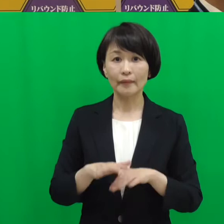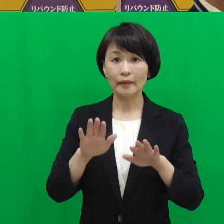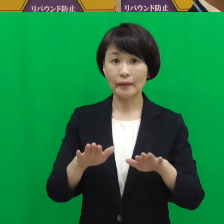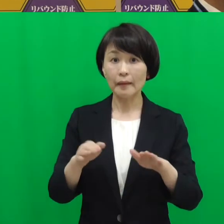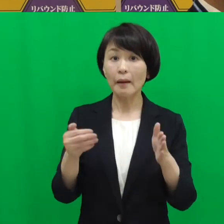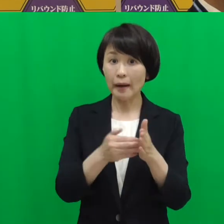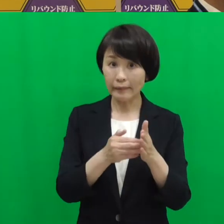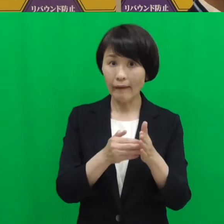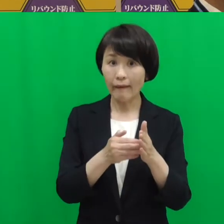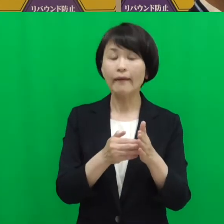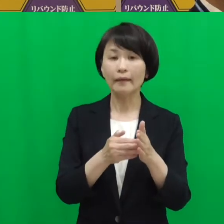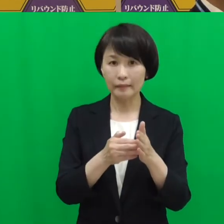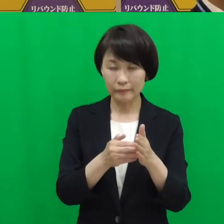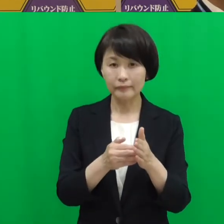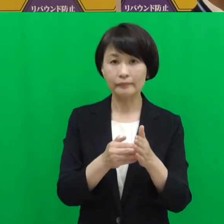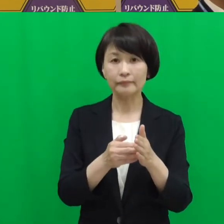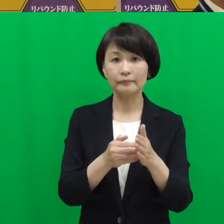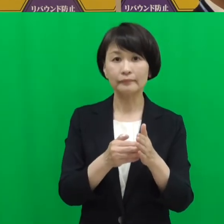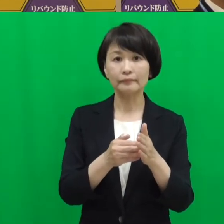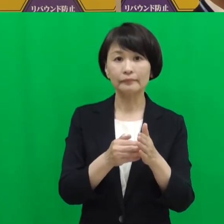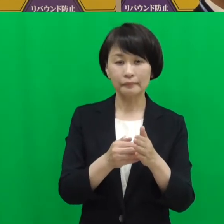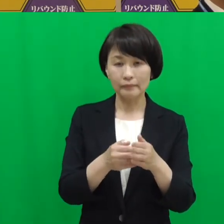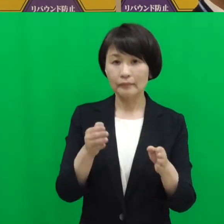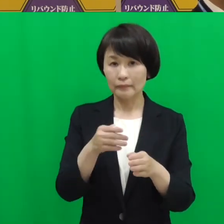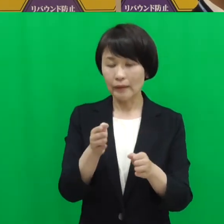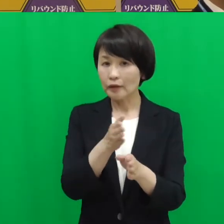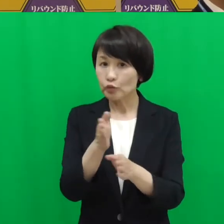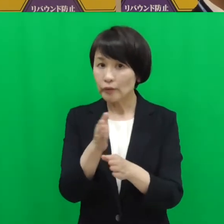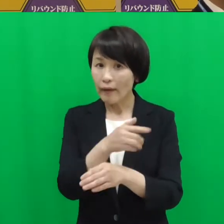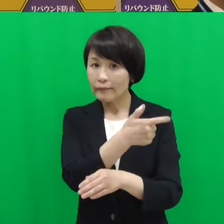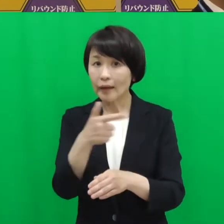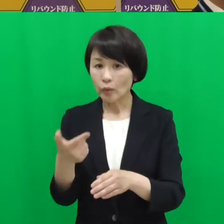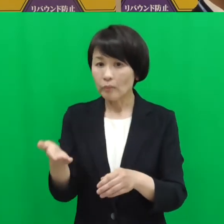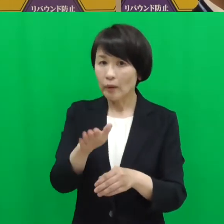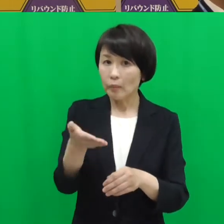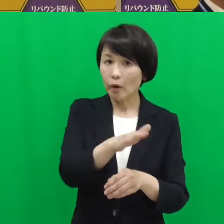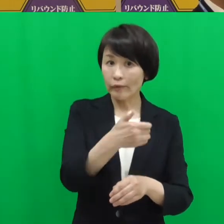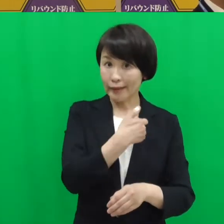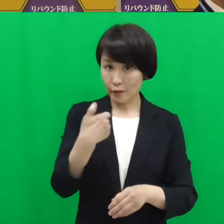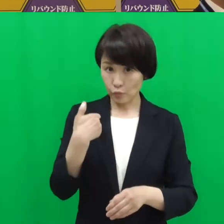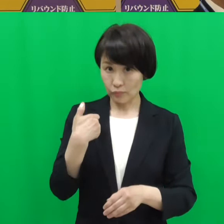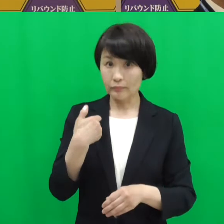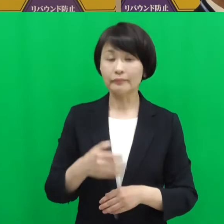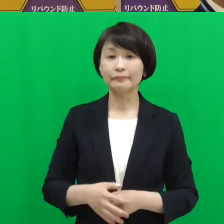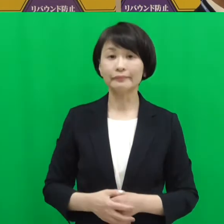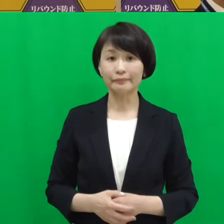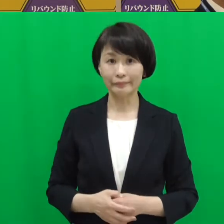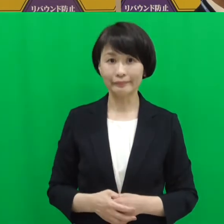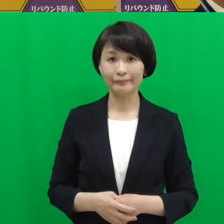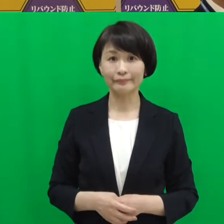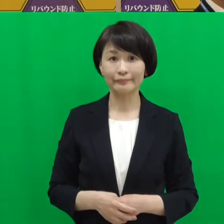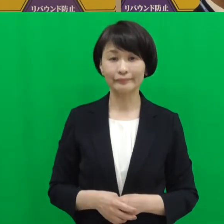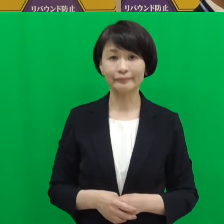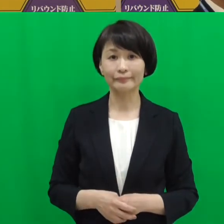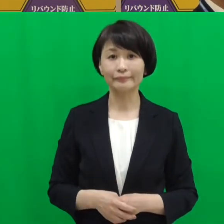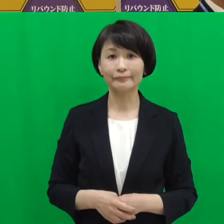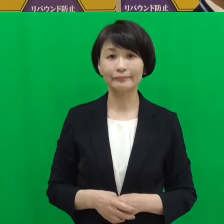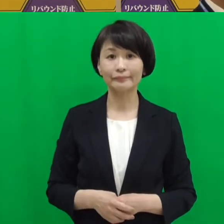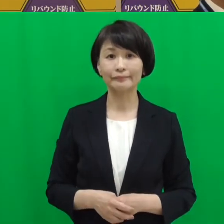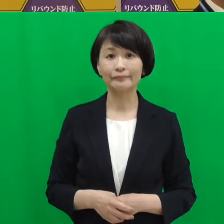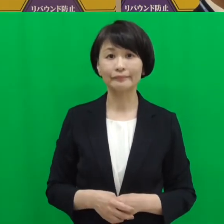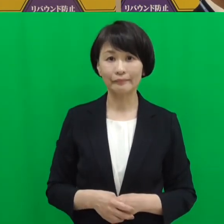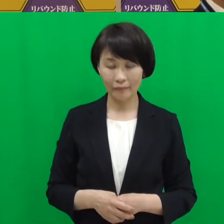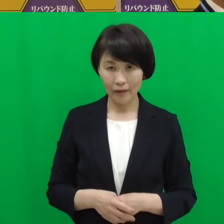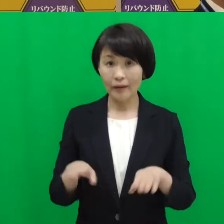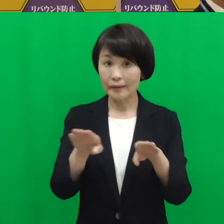性化してた残業の部分が減ってきます。介護っていうところから離れてちょっと一息つく時間が取れるよう